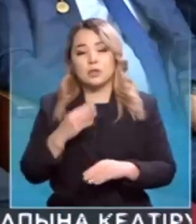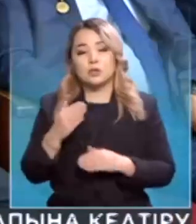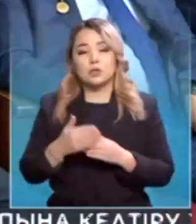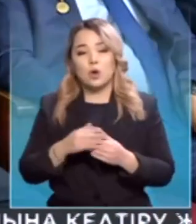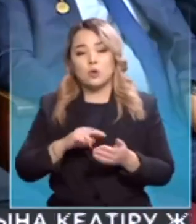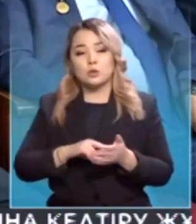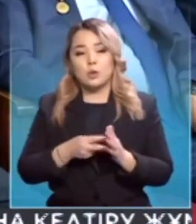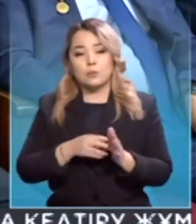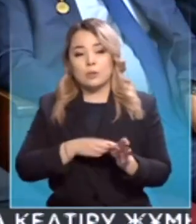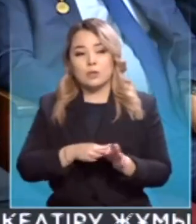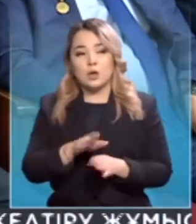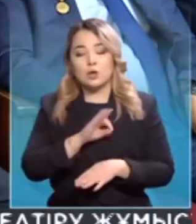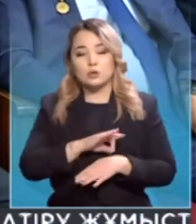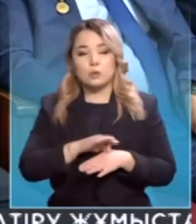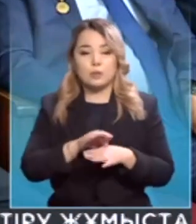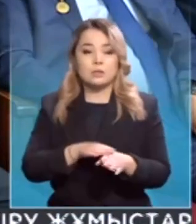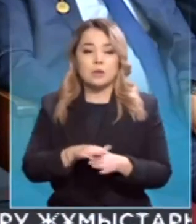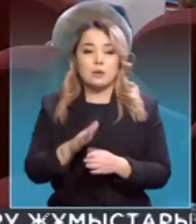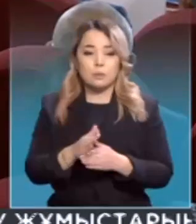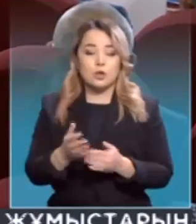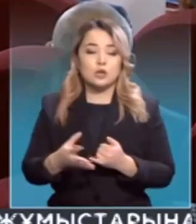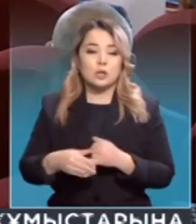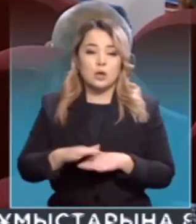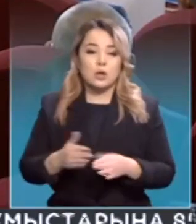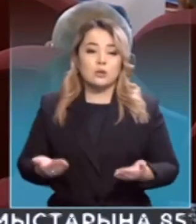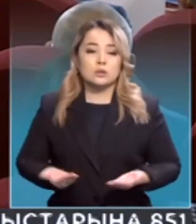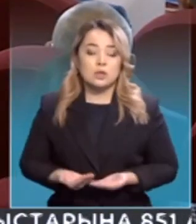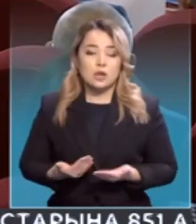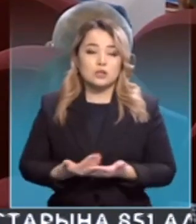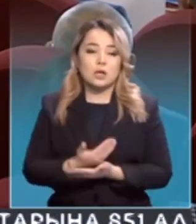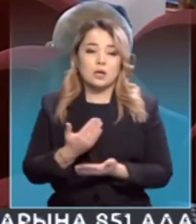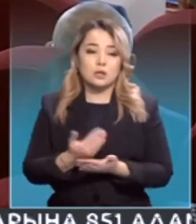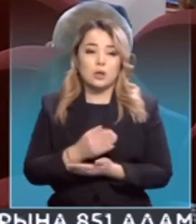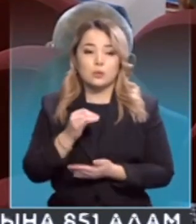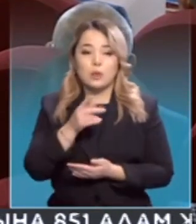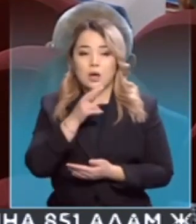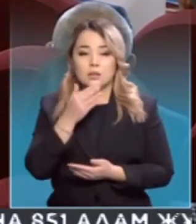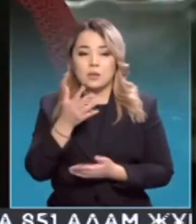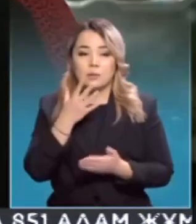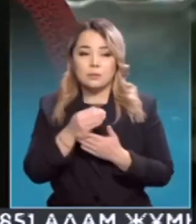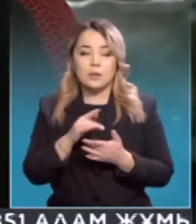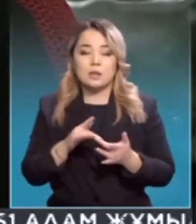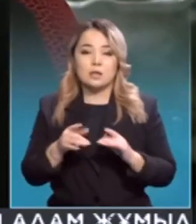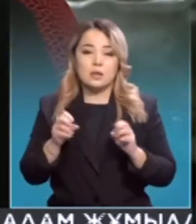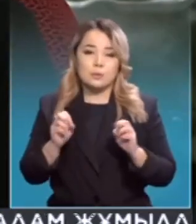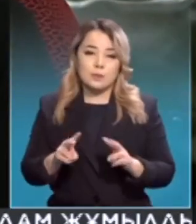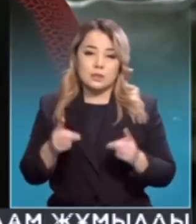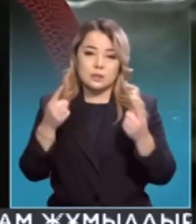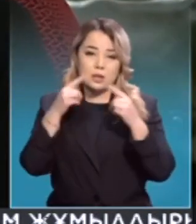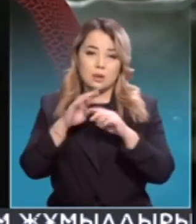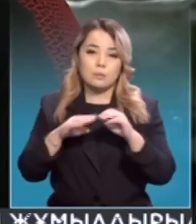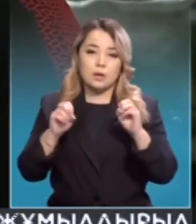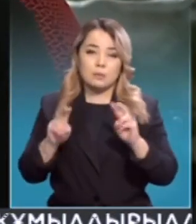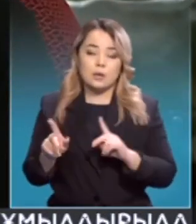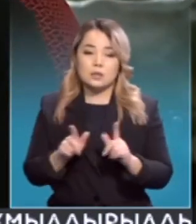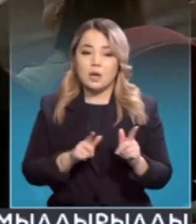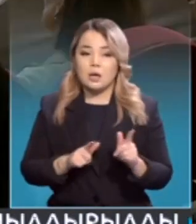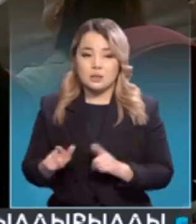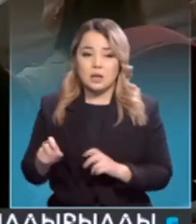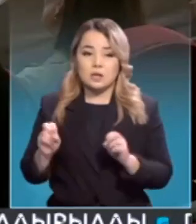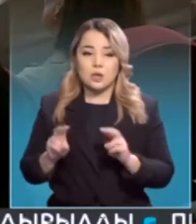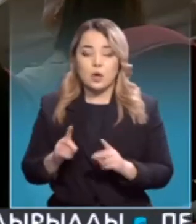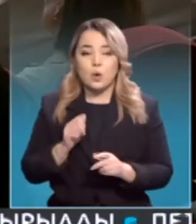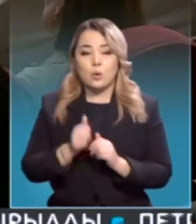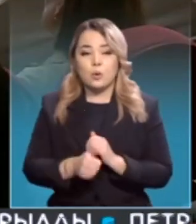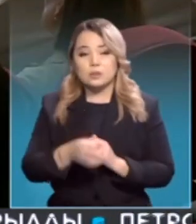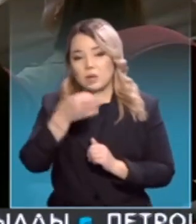жұмыс жоспарын баяндады. Соның ішінде өңір үшін жағымды жаңалығы оңтүстік Корея елінің электроника мен технология мамандарын даярлаудағы